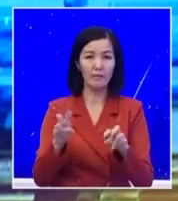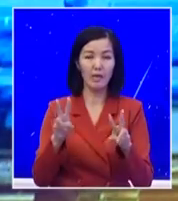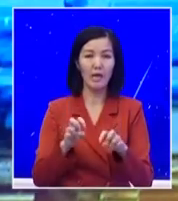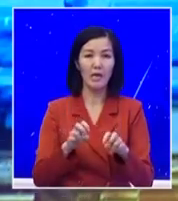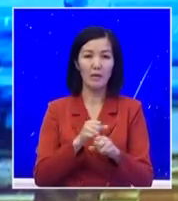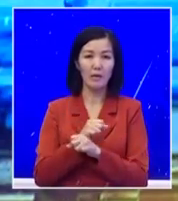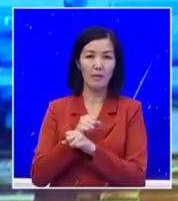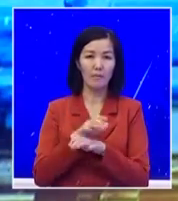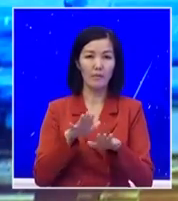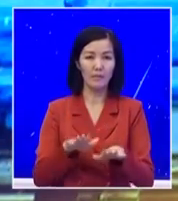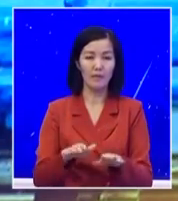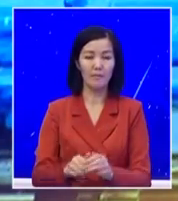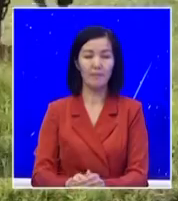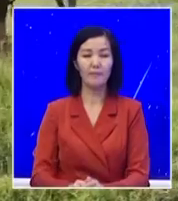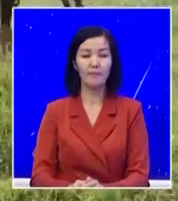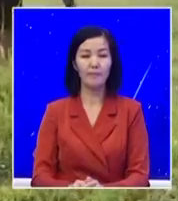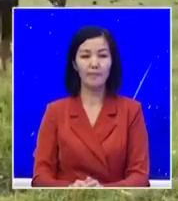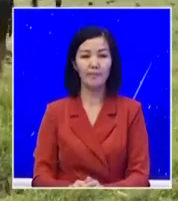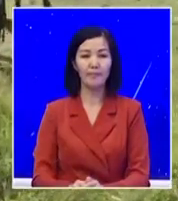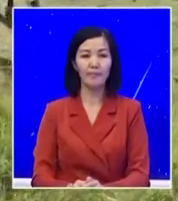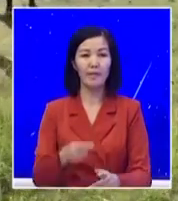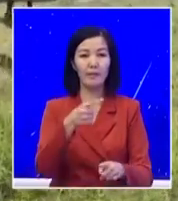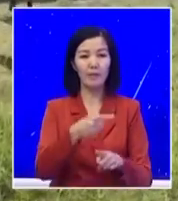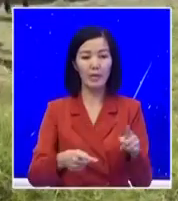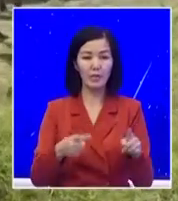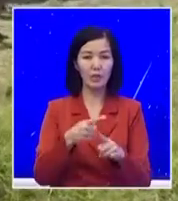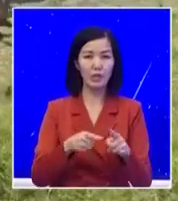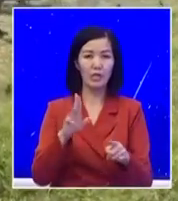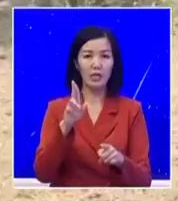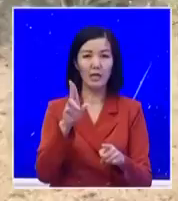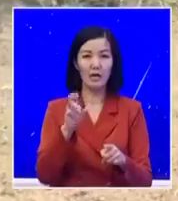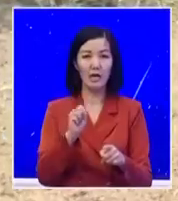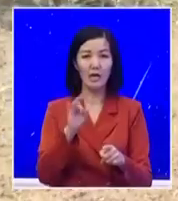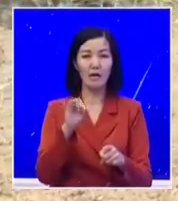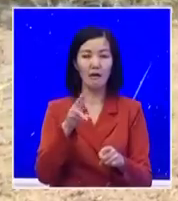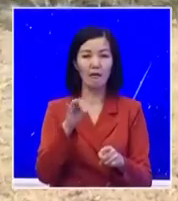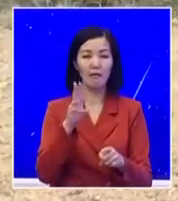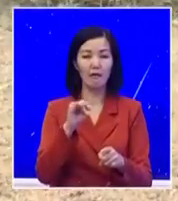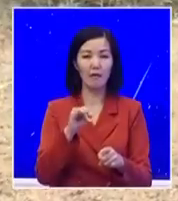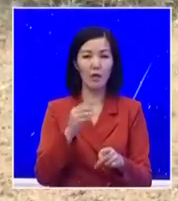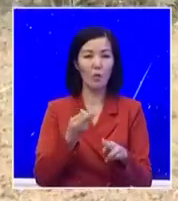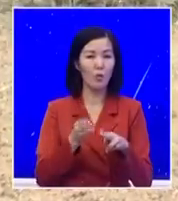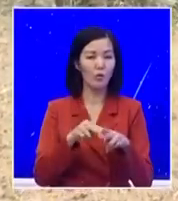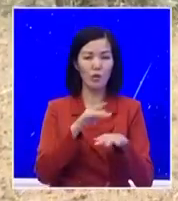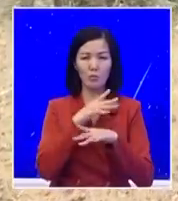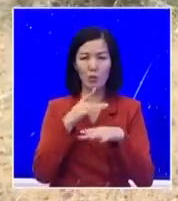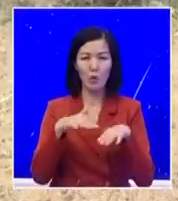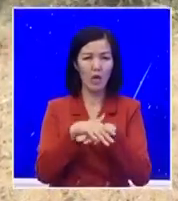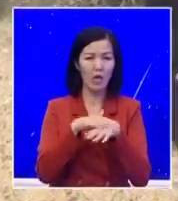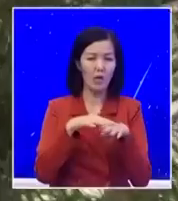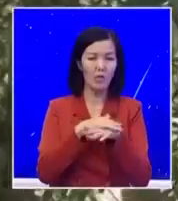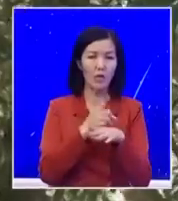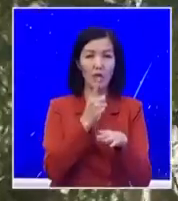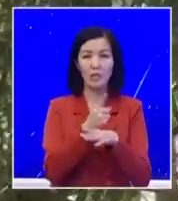называемым «диким пляжам». Пересечение реки Картал и Балакты буквально заполнено купающимися. И это, несмотря на карантин